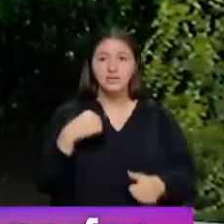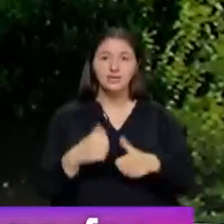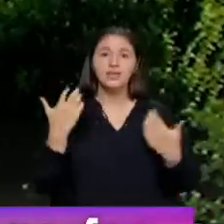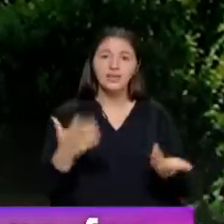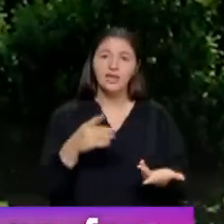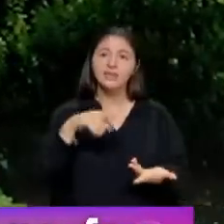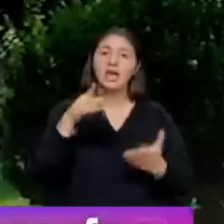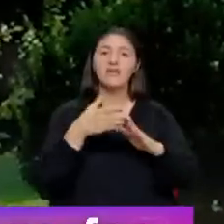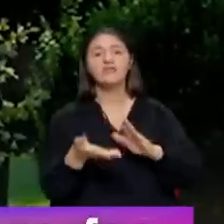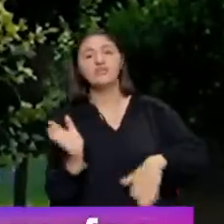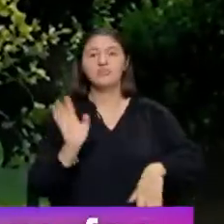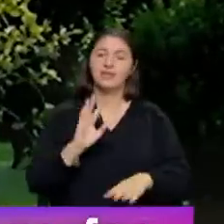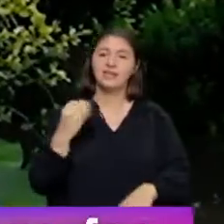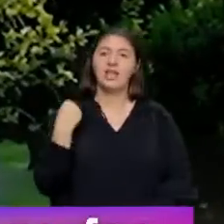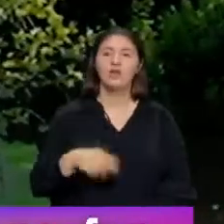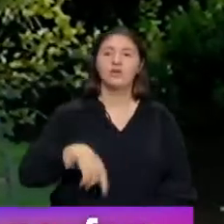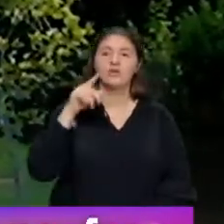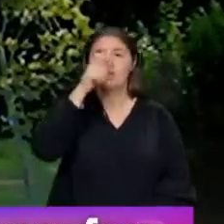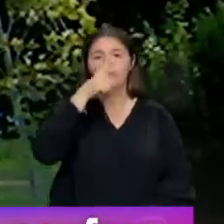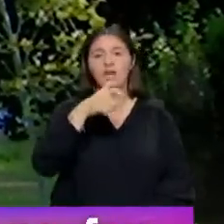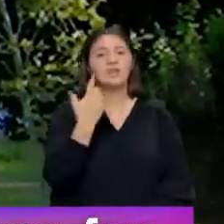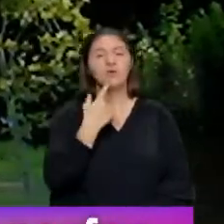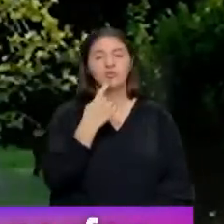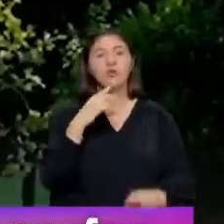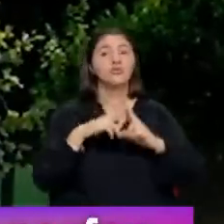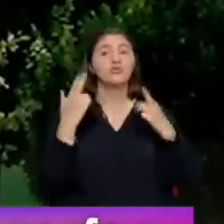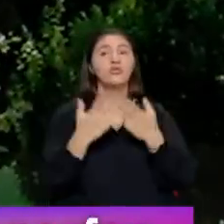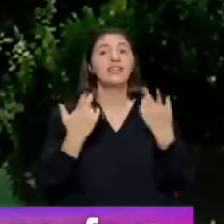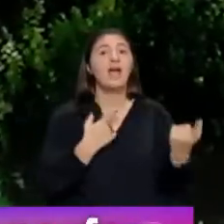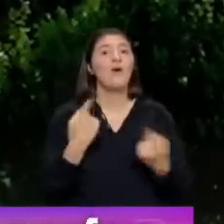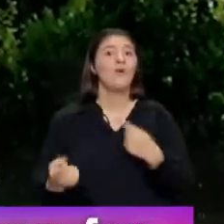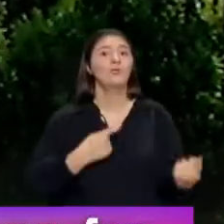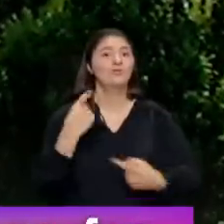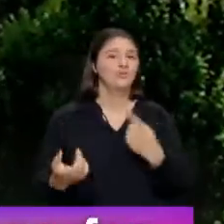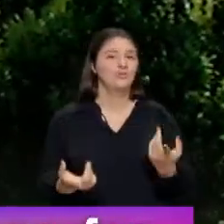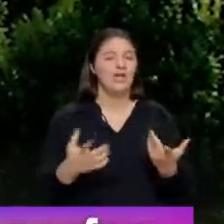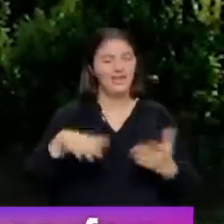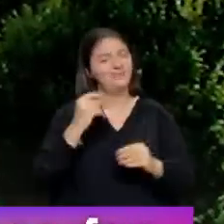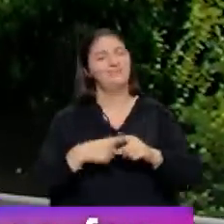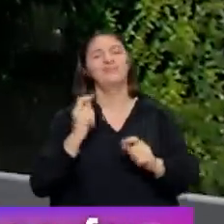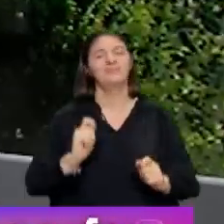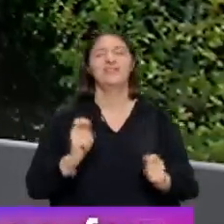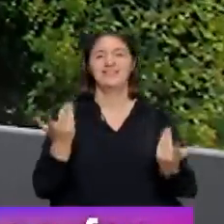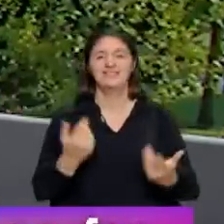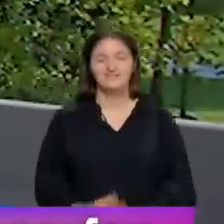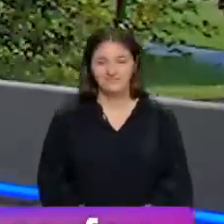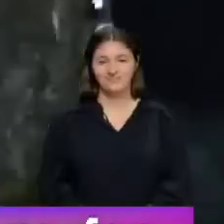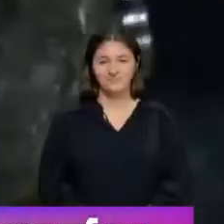Siz evden çıkmadan yeni gününde Türkiye'nin en iyi konuşacak Dünya neyin konuşuyor hepsini paylaşacağız